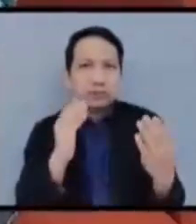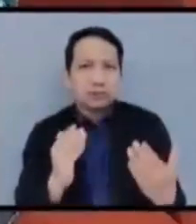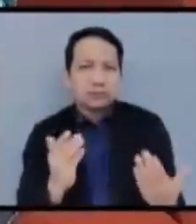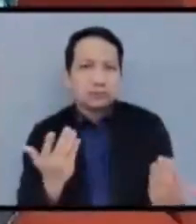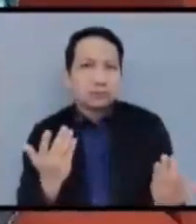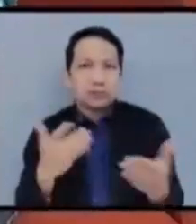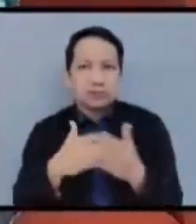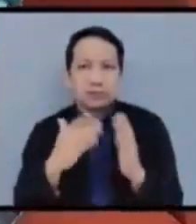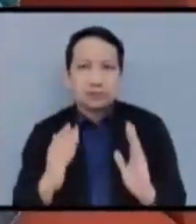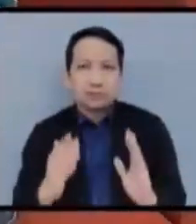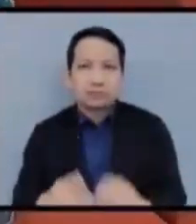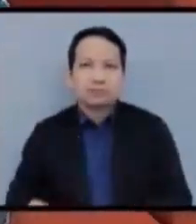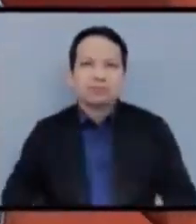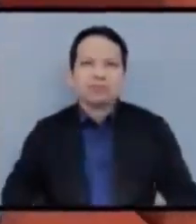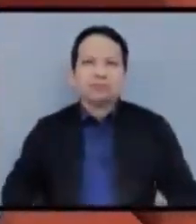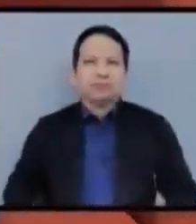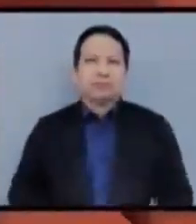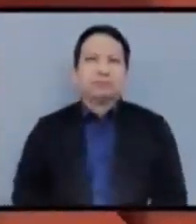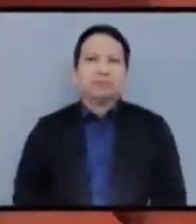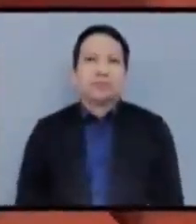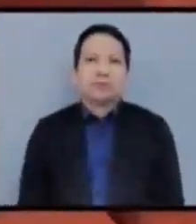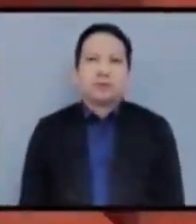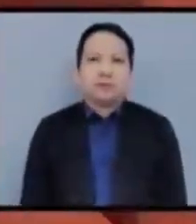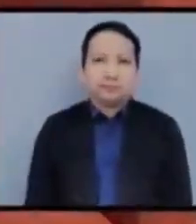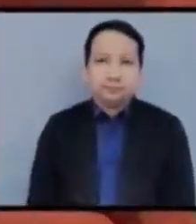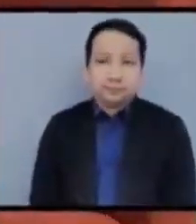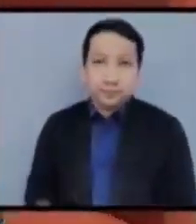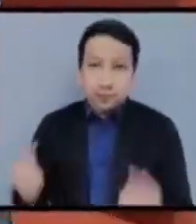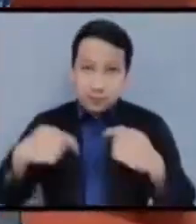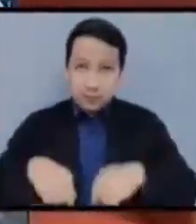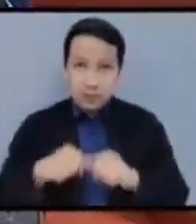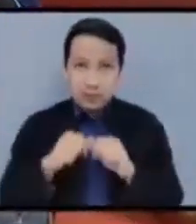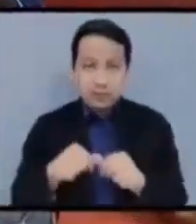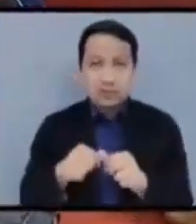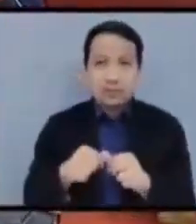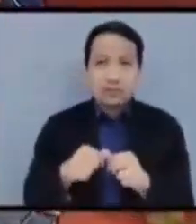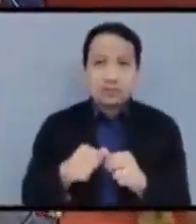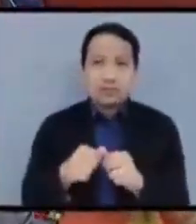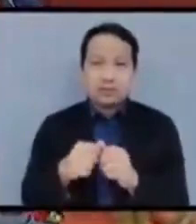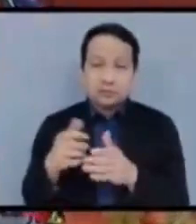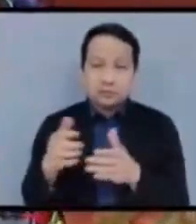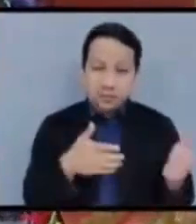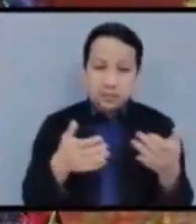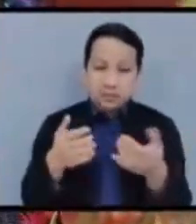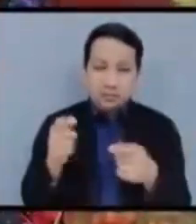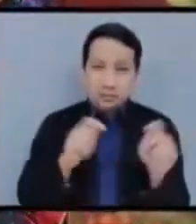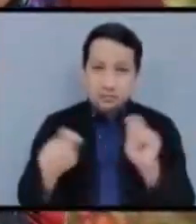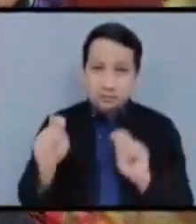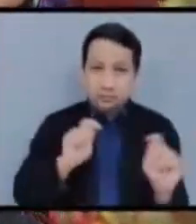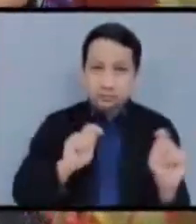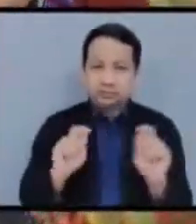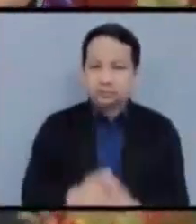sa interested also na pumasok din sa mga play productions or sa theater?